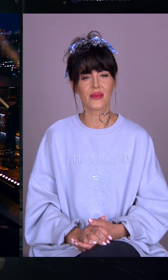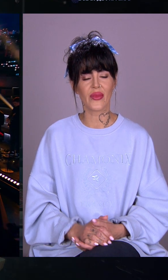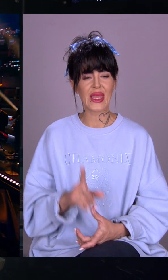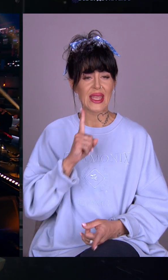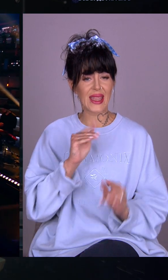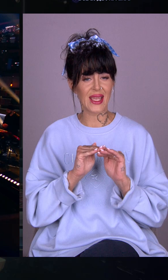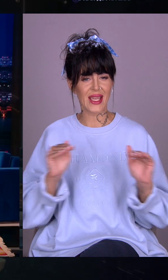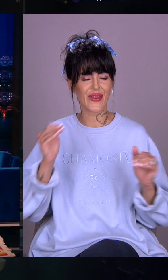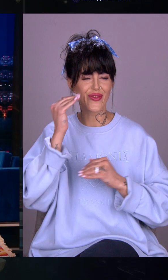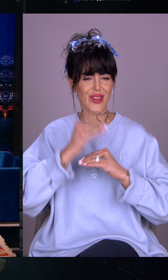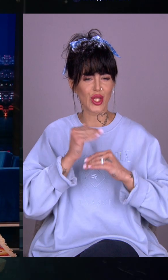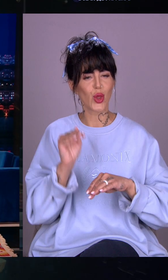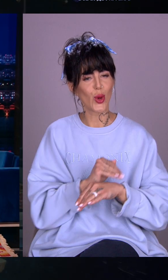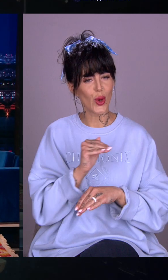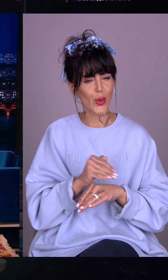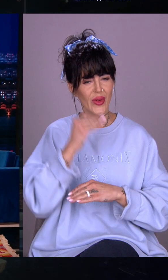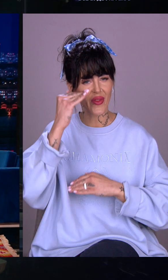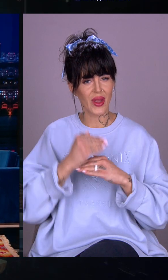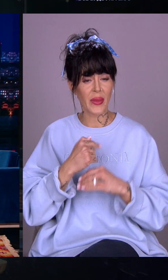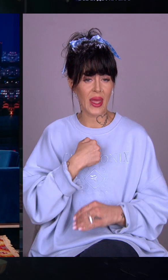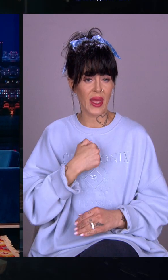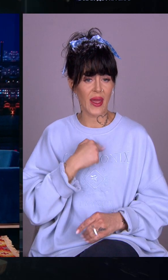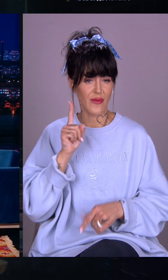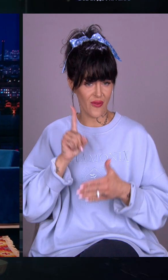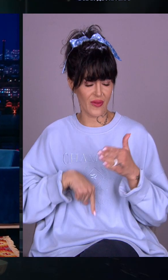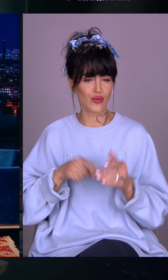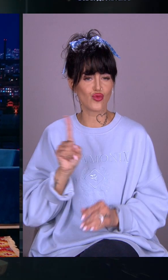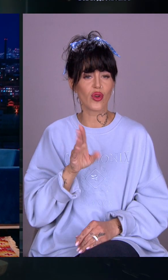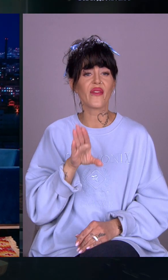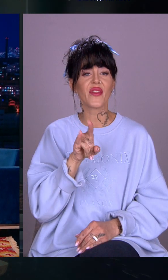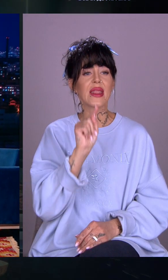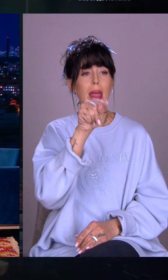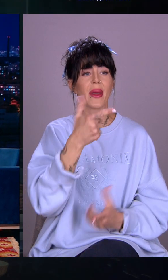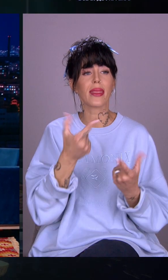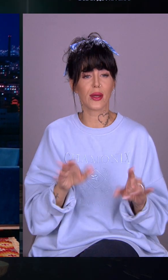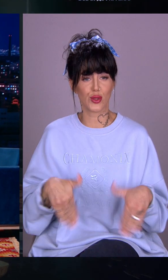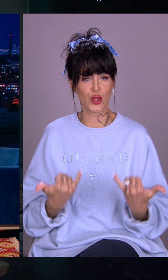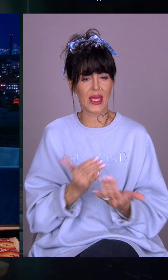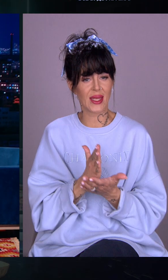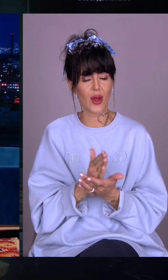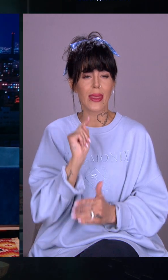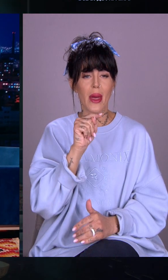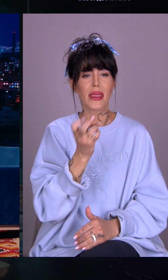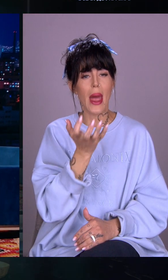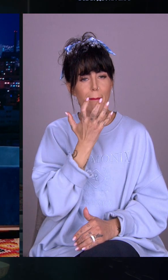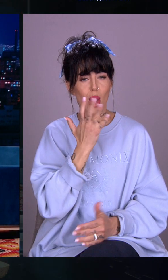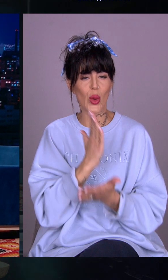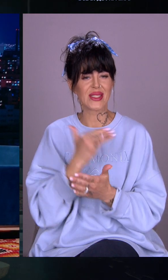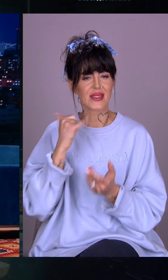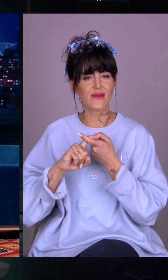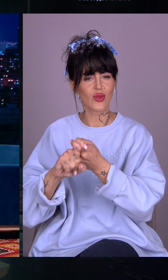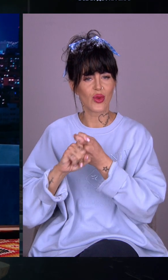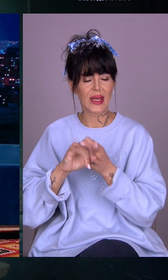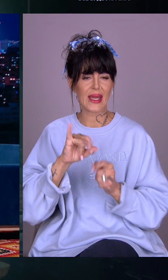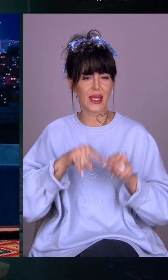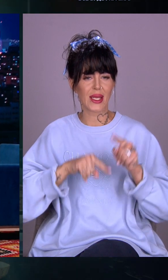тихий вечір, добрий вечір. Я сподіваюся, що там, де ви зараз, там тепло, є зв'язок і рідні